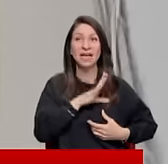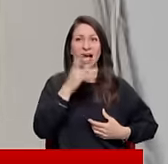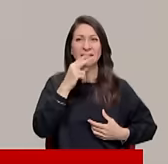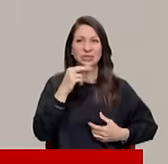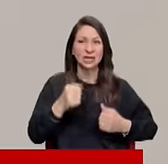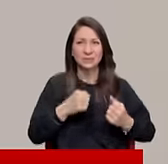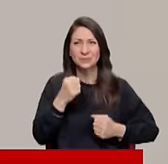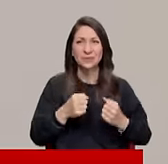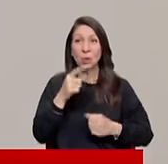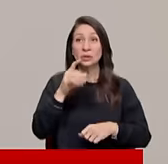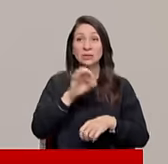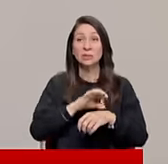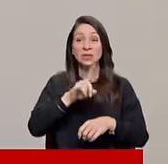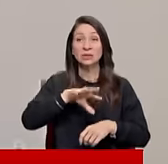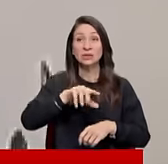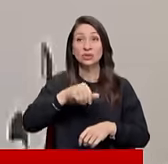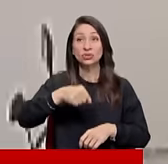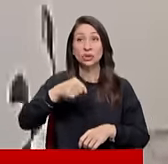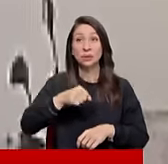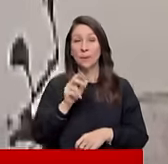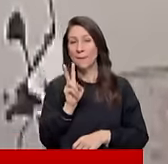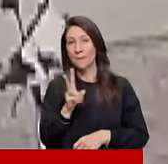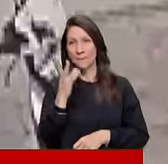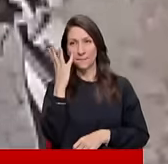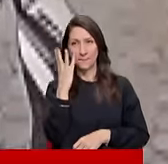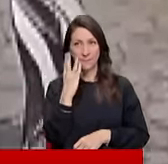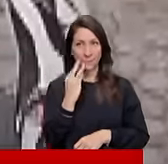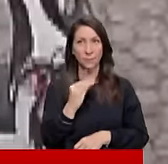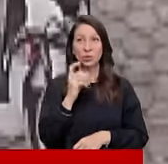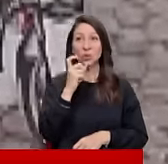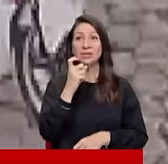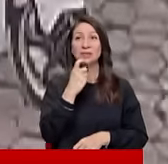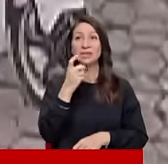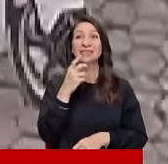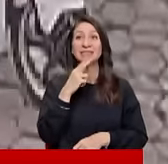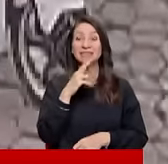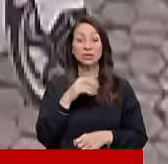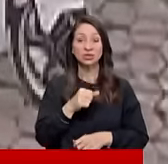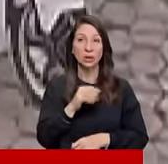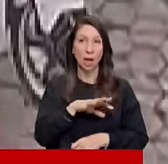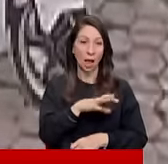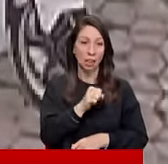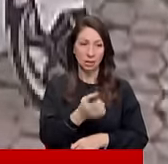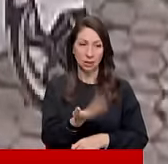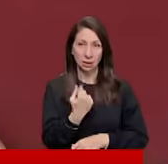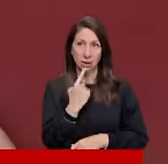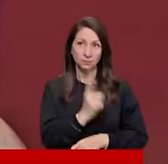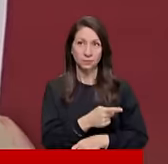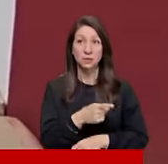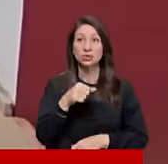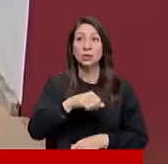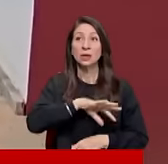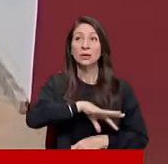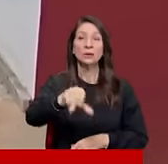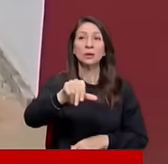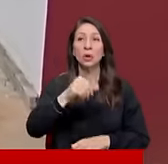yanına koştu. Bu sırada bir hırsız çantayı gözüne kestirmişti. 9 yaşındaki yeğeninden çantayı alıp getirmesini istedi. Çantayı